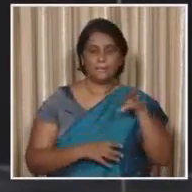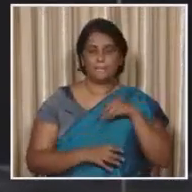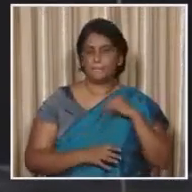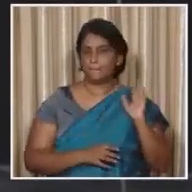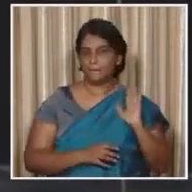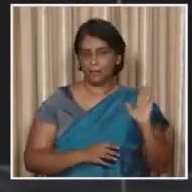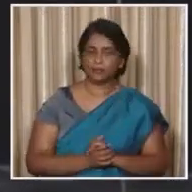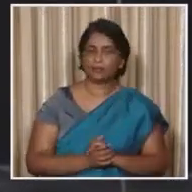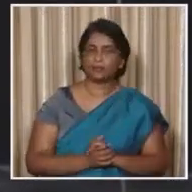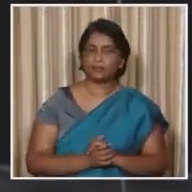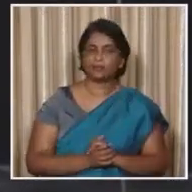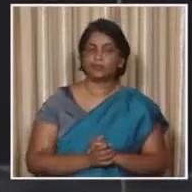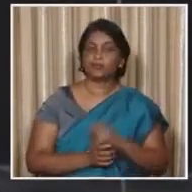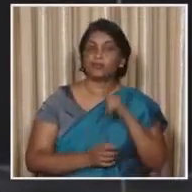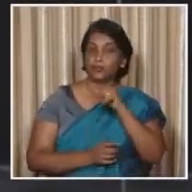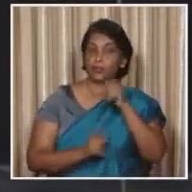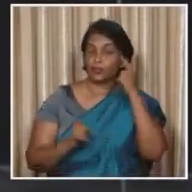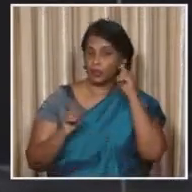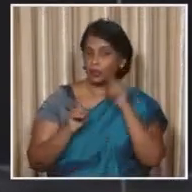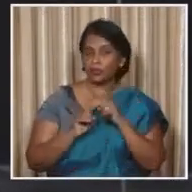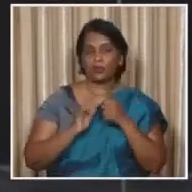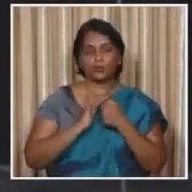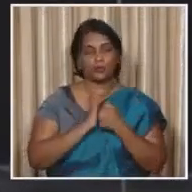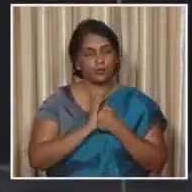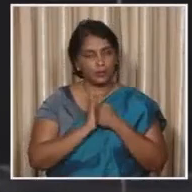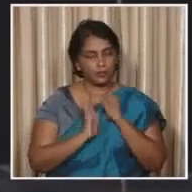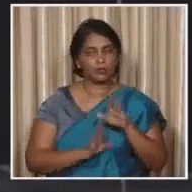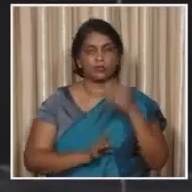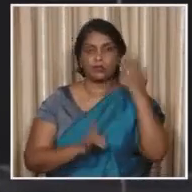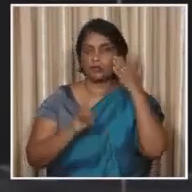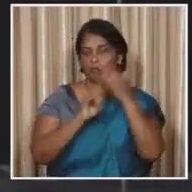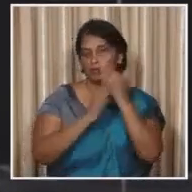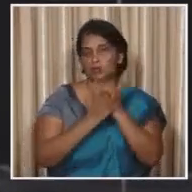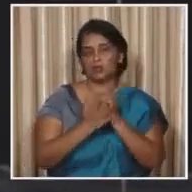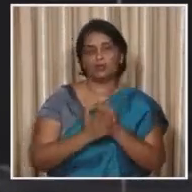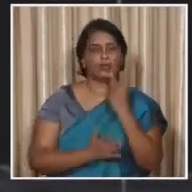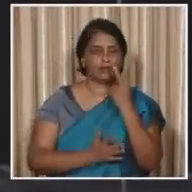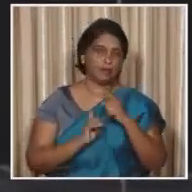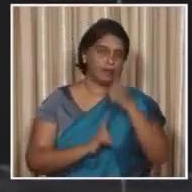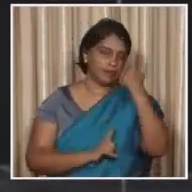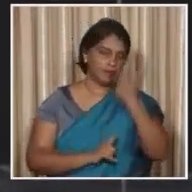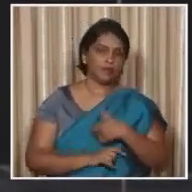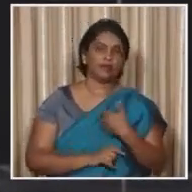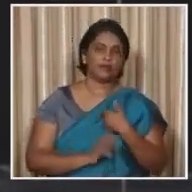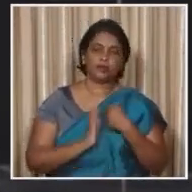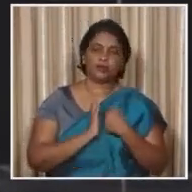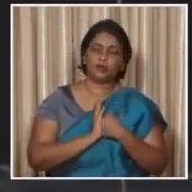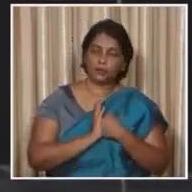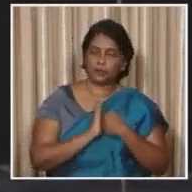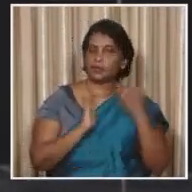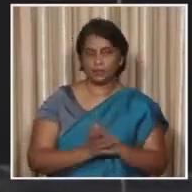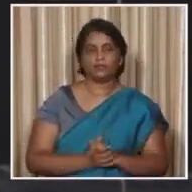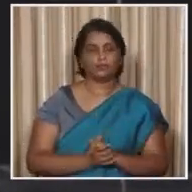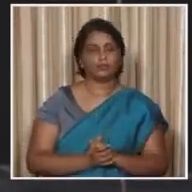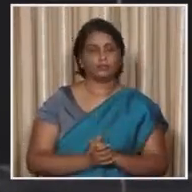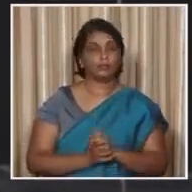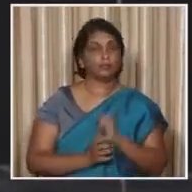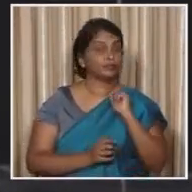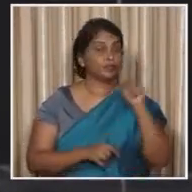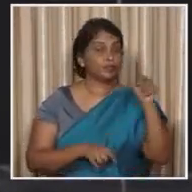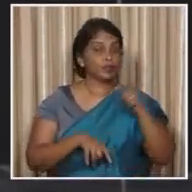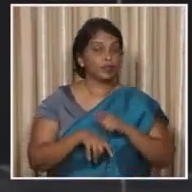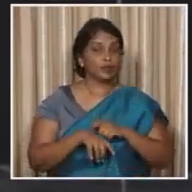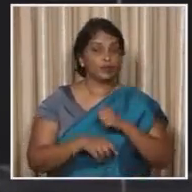නැහැ ප්‍රතික්ෂේප කළා. එතුමා සම්බන්ධයෙන් ගෞරවයට ලක් වෙච්ච කාරණා දෙකක් මම මේ කිව්වේ. මම පෞද්ගලිකව ඒ ගෞරවයට ලක් කරන කාරණා දෙකක්. මොකද ඒ